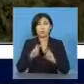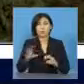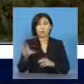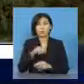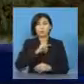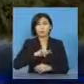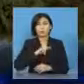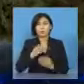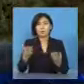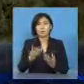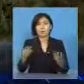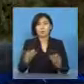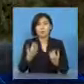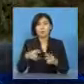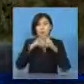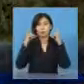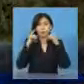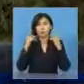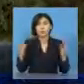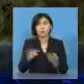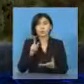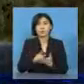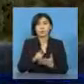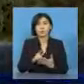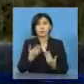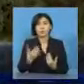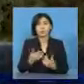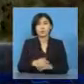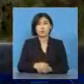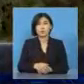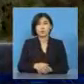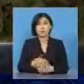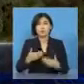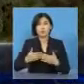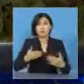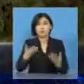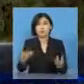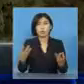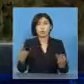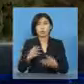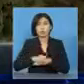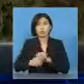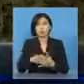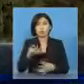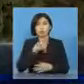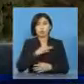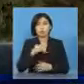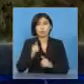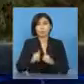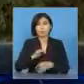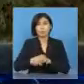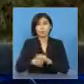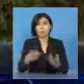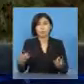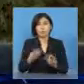барлық шараларды сақтауымыз керек. Яғни бетперде кию режимін сақтап, әлеуметтік дистанцияларды, антисептиктерді қолданып, жиі қолды